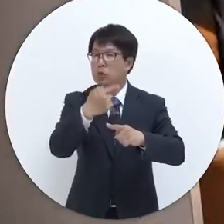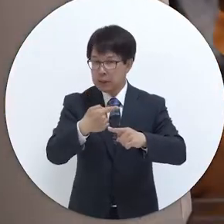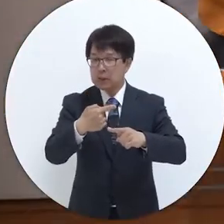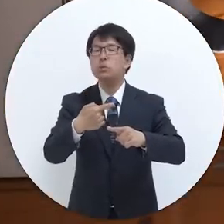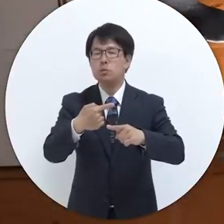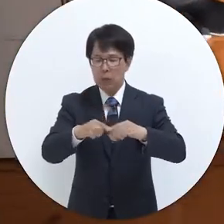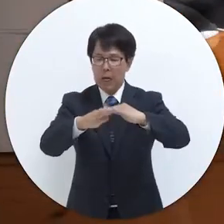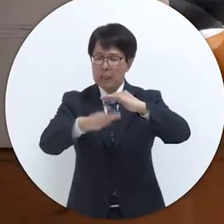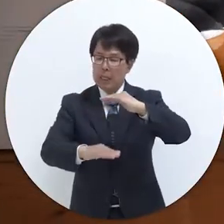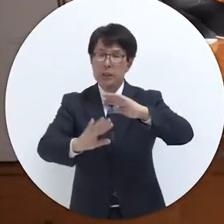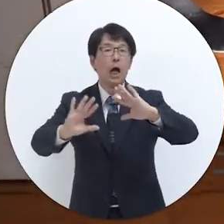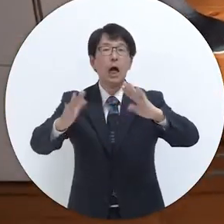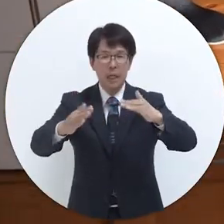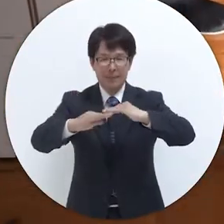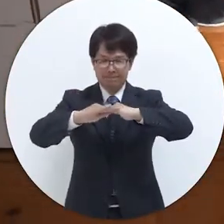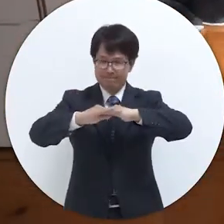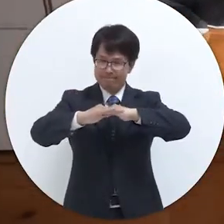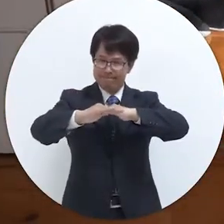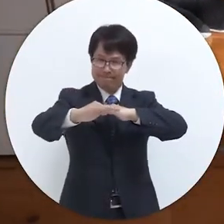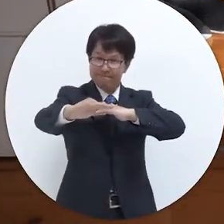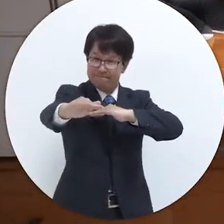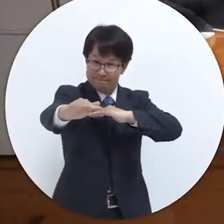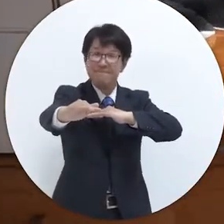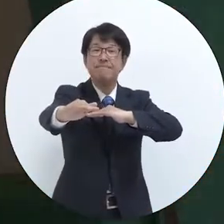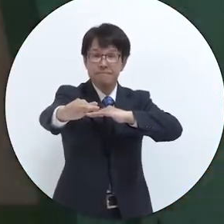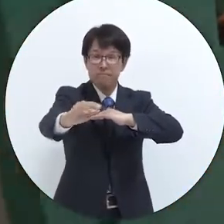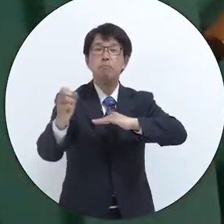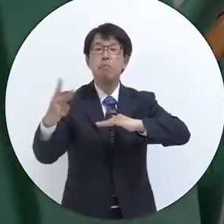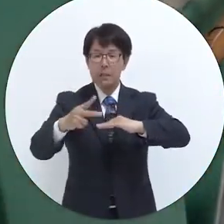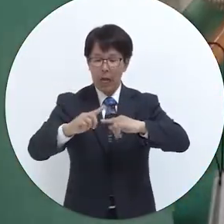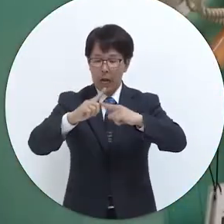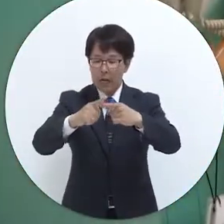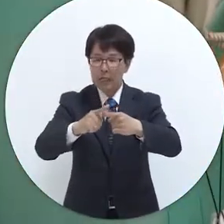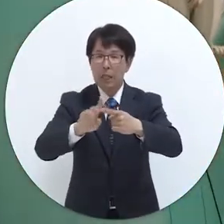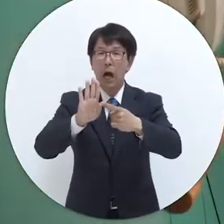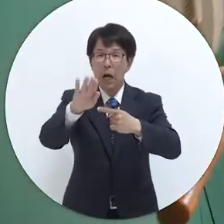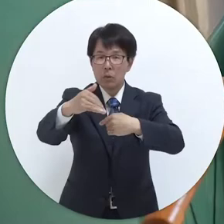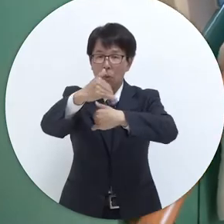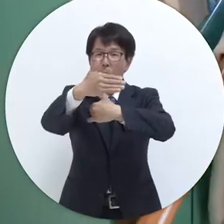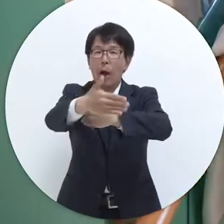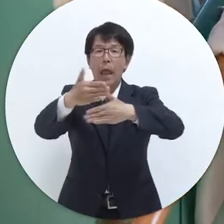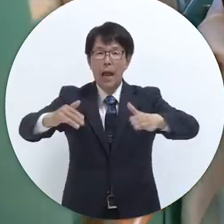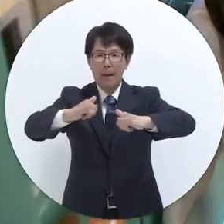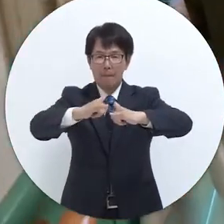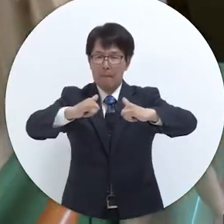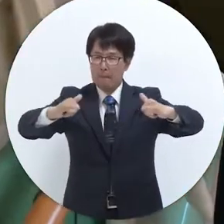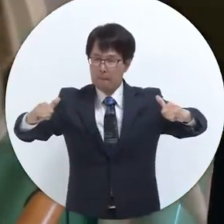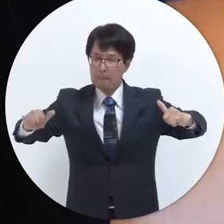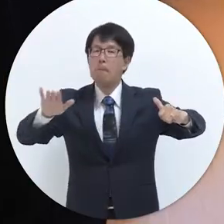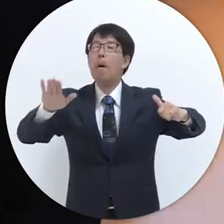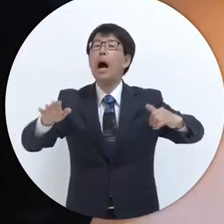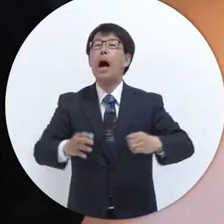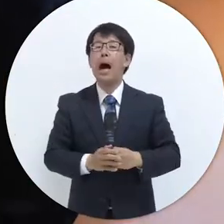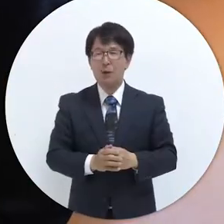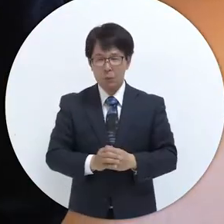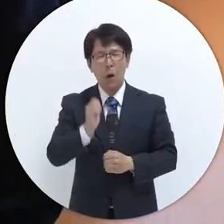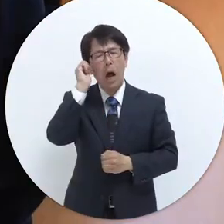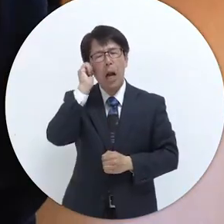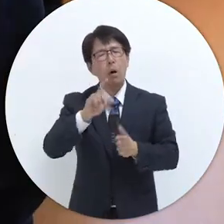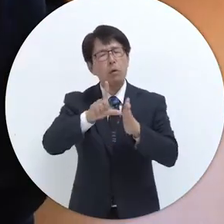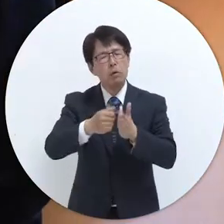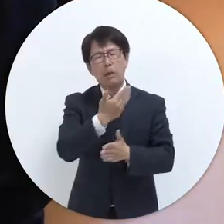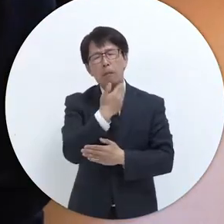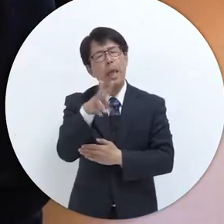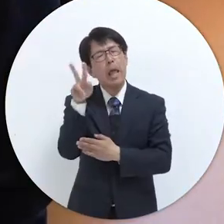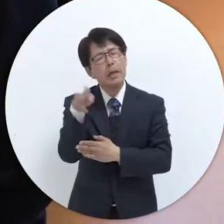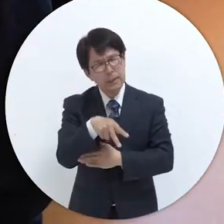の段差がなくてバリアフリーになってまして、はい、うん、このようにですね、まあ、お部屋も広くって、うん、洗うときに便利なシャ